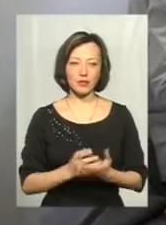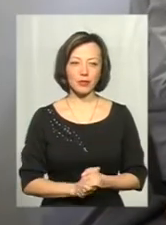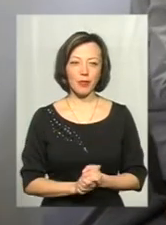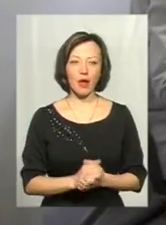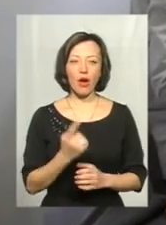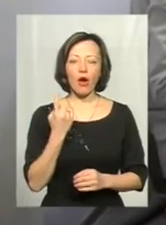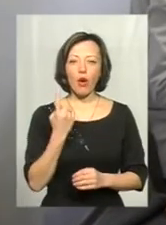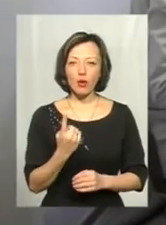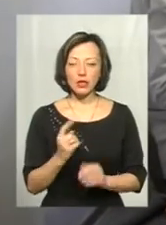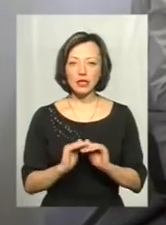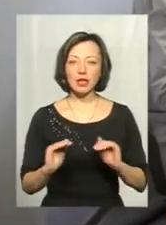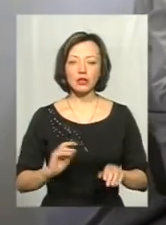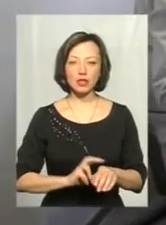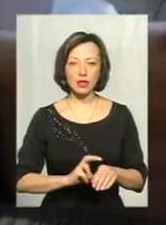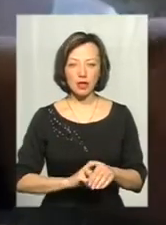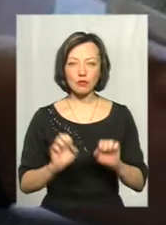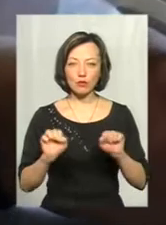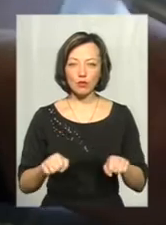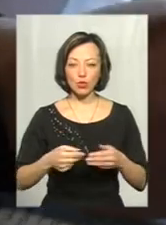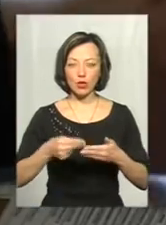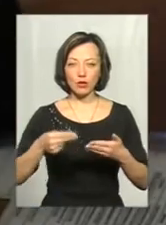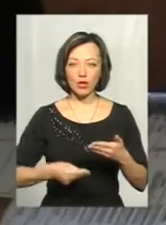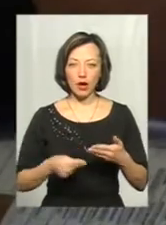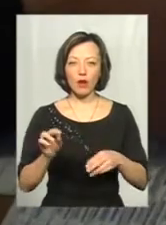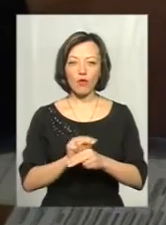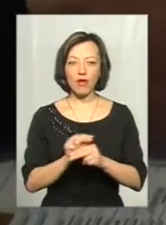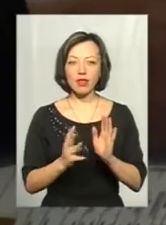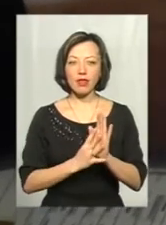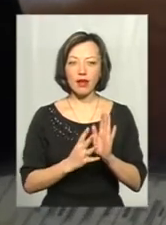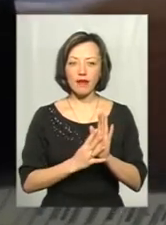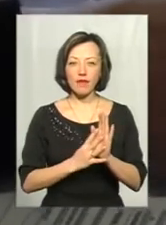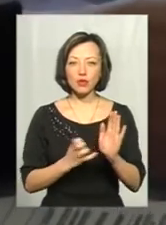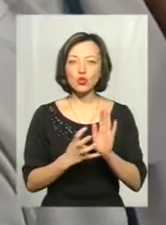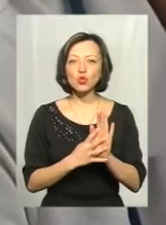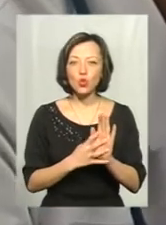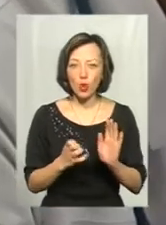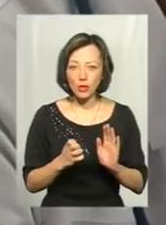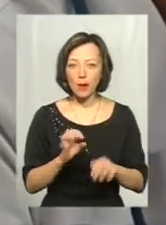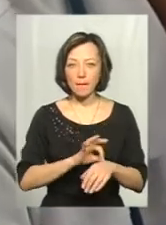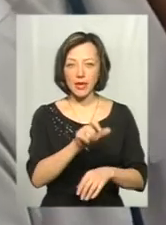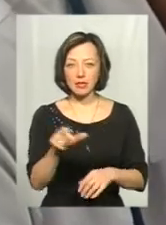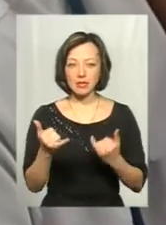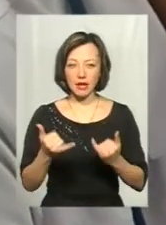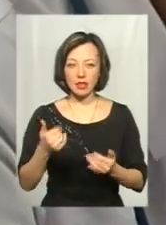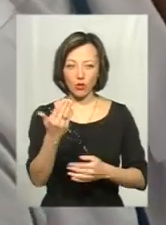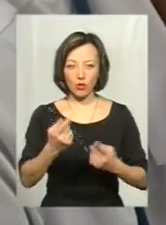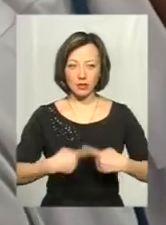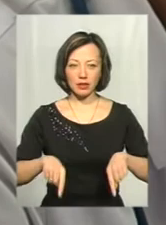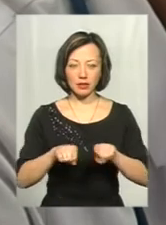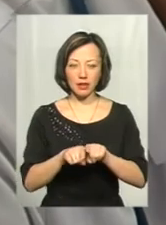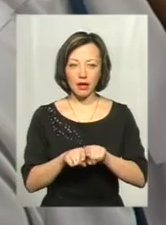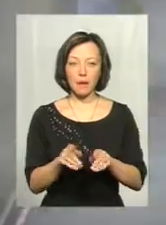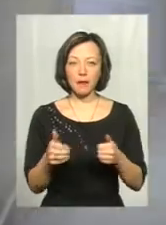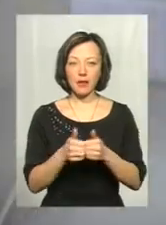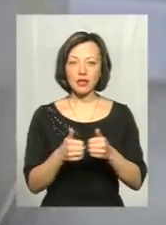педіатр за задумом Міністерства охорони здоров'я зможе укласти угоду про лікування з 9 сотнями пацієнтів. Наразі на дільниці лікаря Олександра Кантоністого